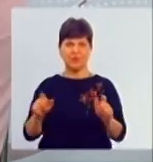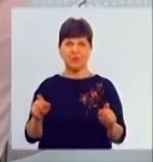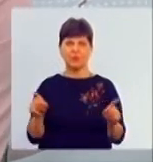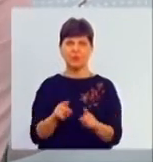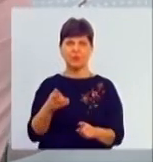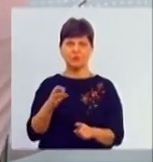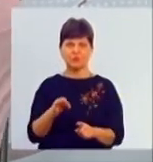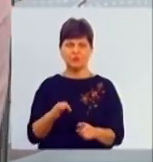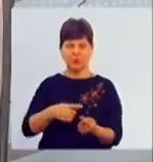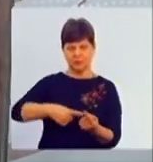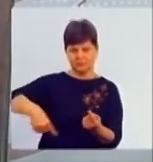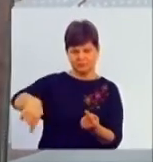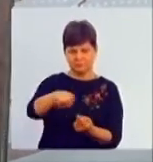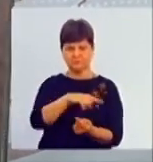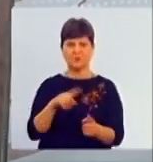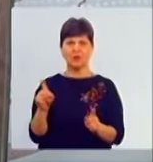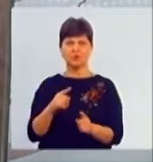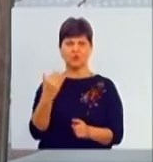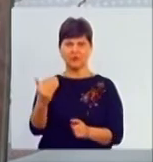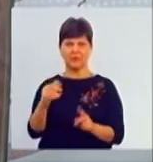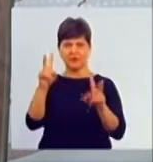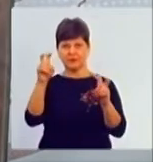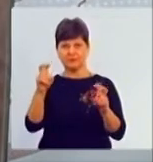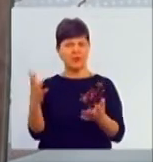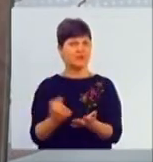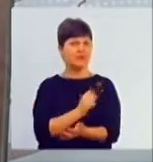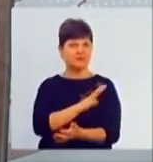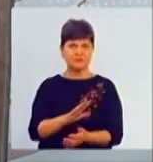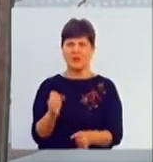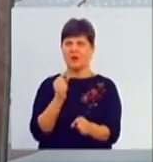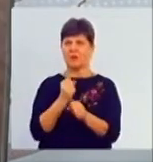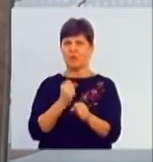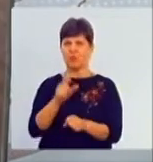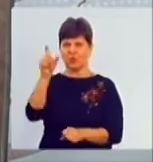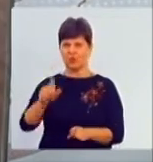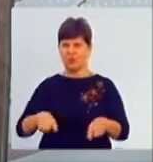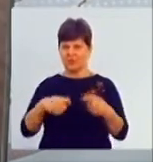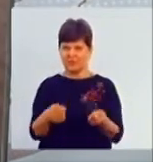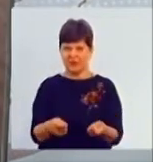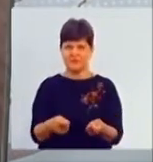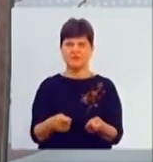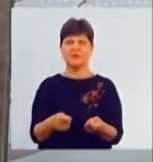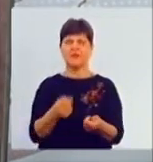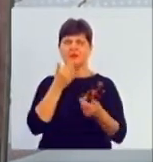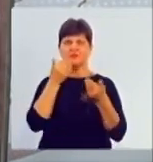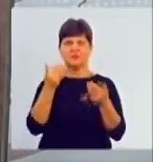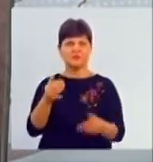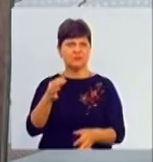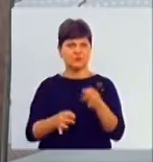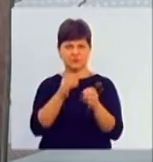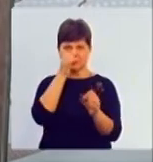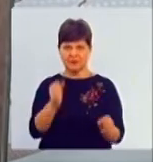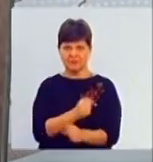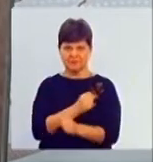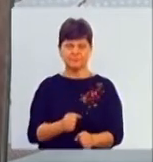пройшовши коло все, що ви назвали, і не знайшовши ні роботодавця, неможливо звернутися до суду,